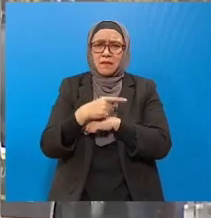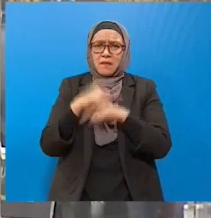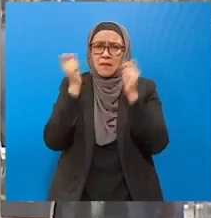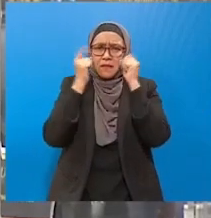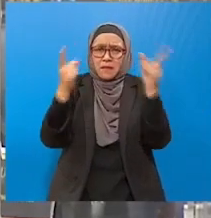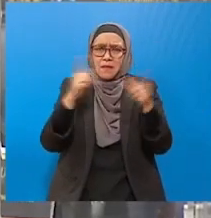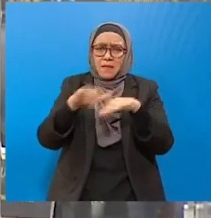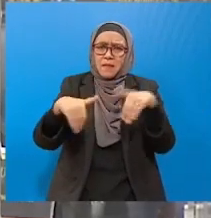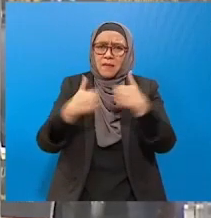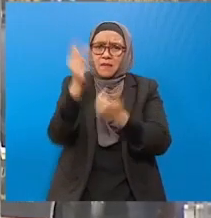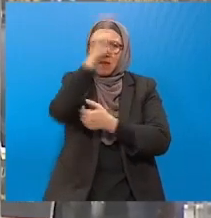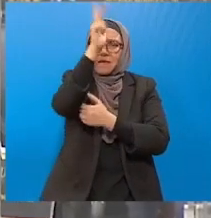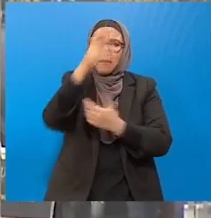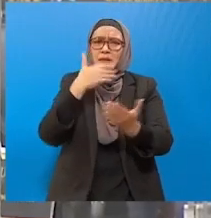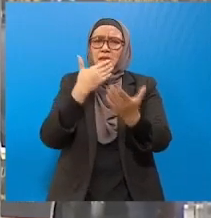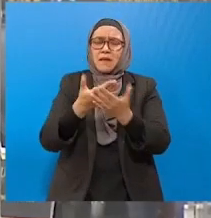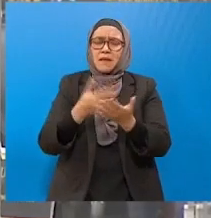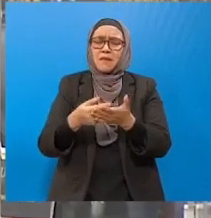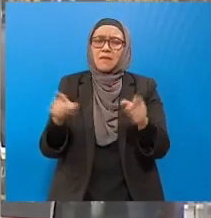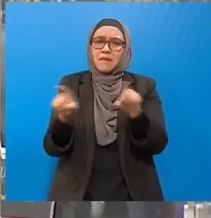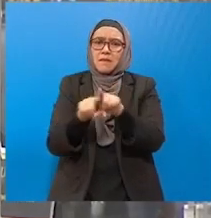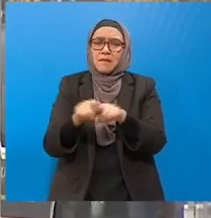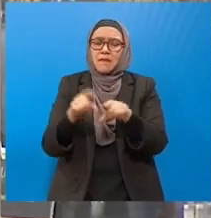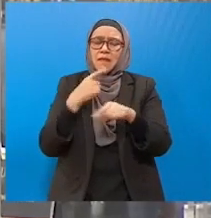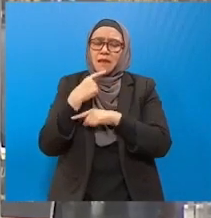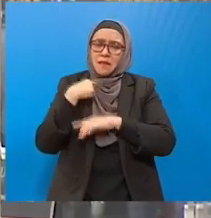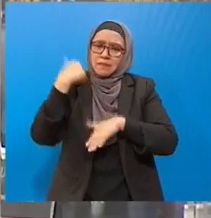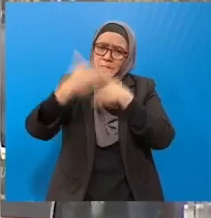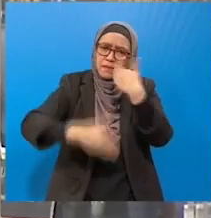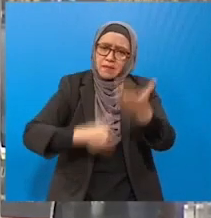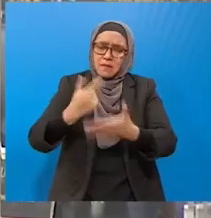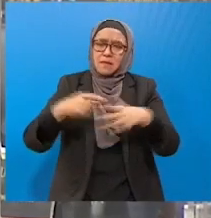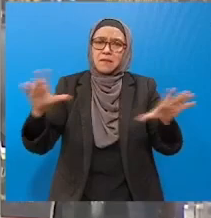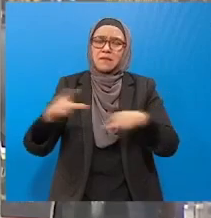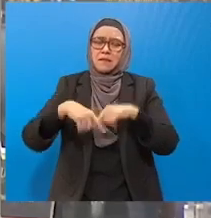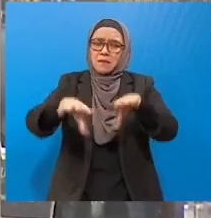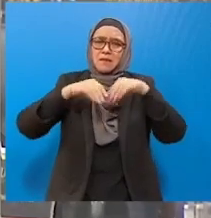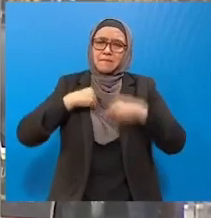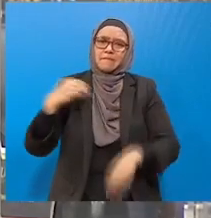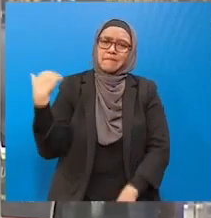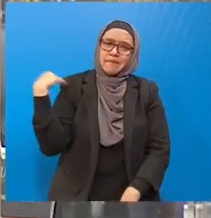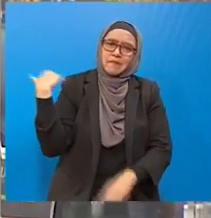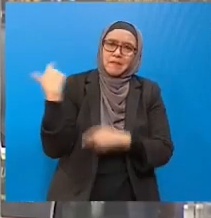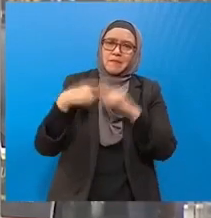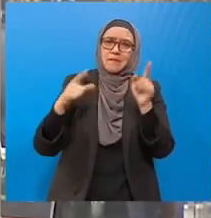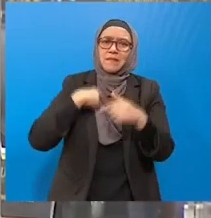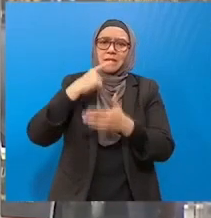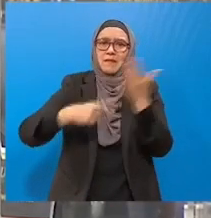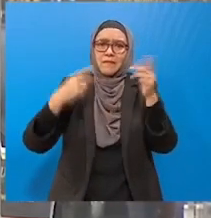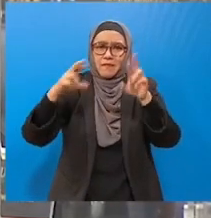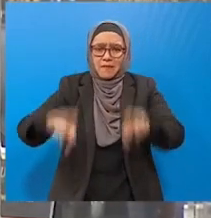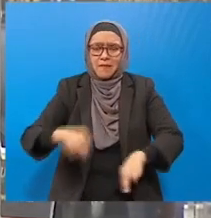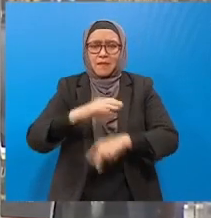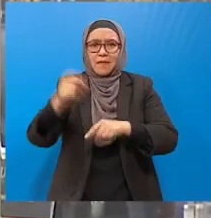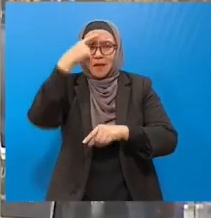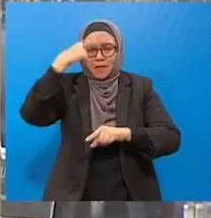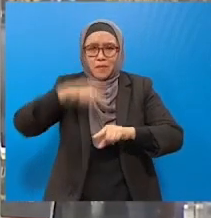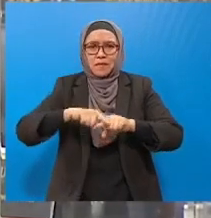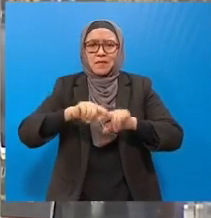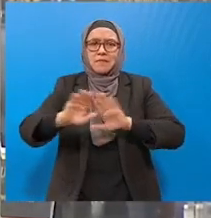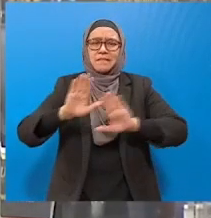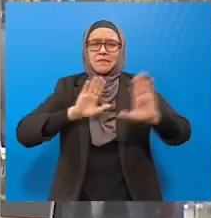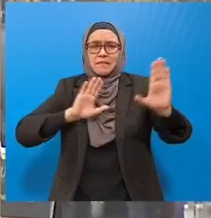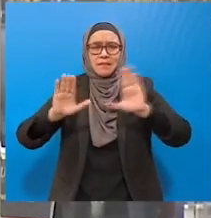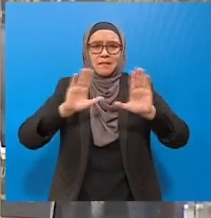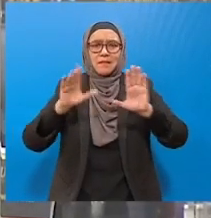mungkin tatkala menerima teguran dari para Kayaknya begitu juga di sebaliknya demi toleransi serta kesepakatan kolektif